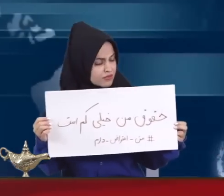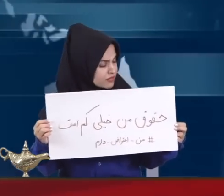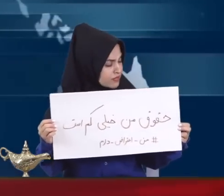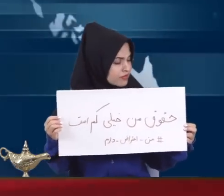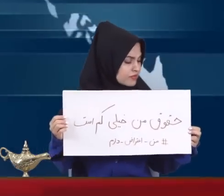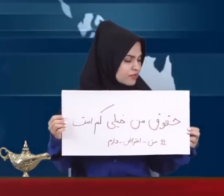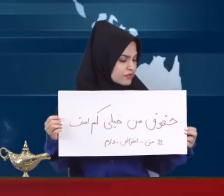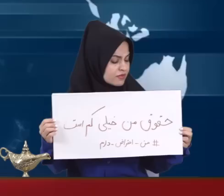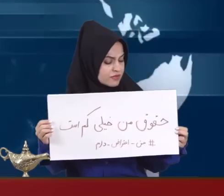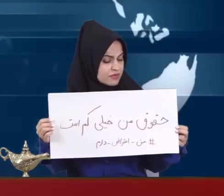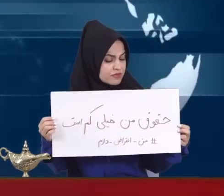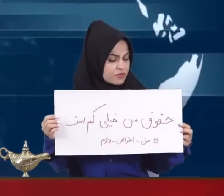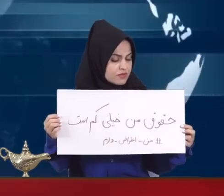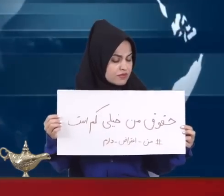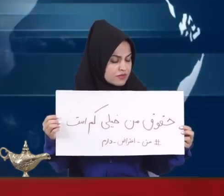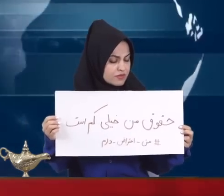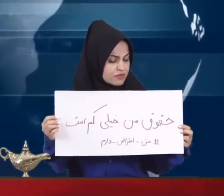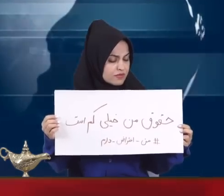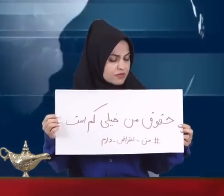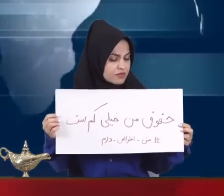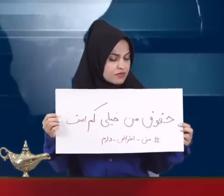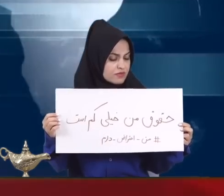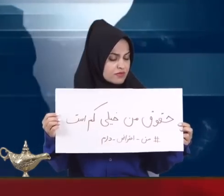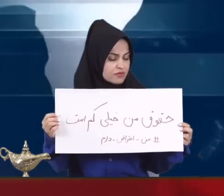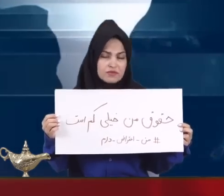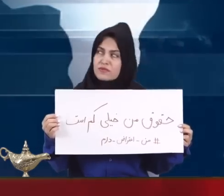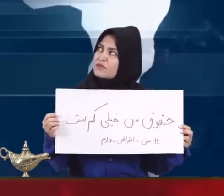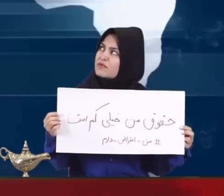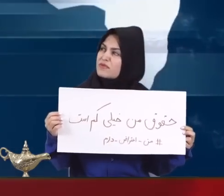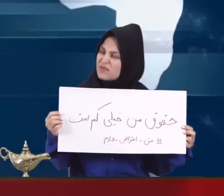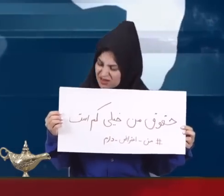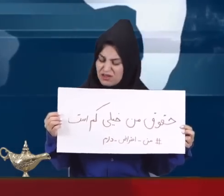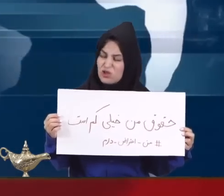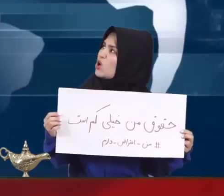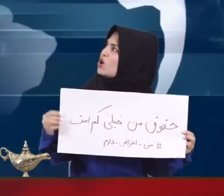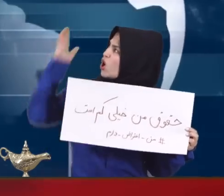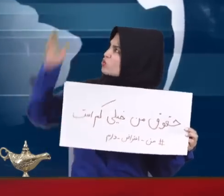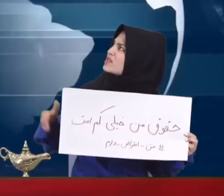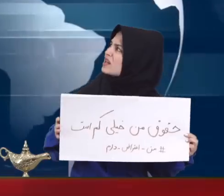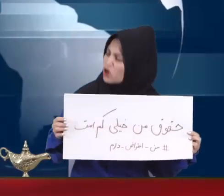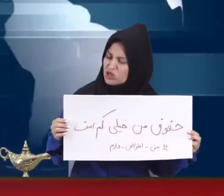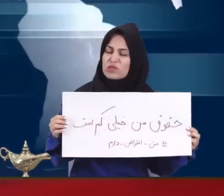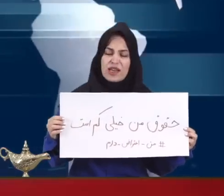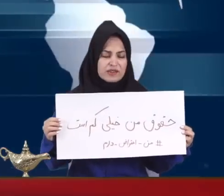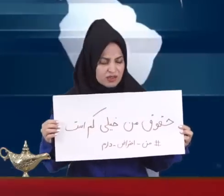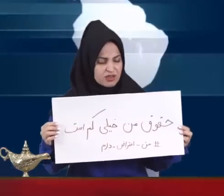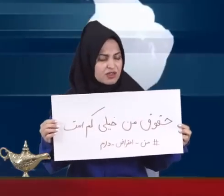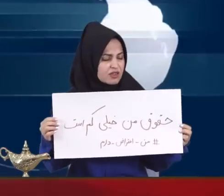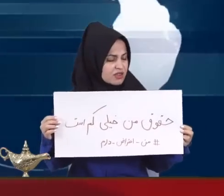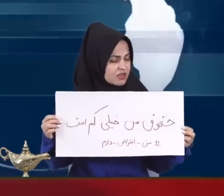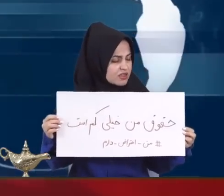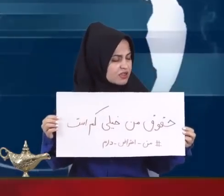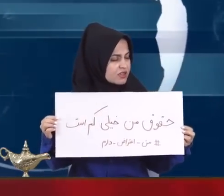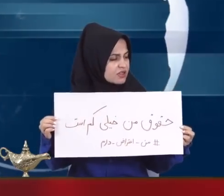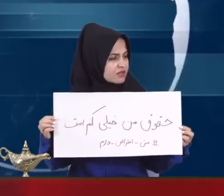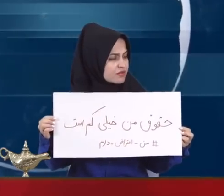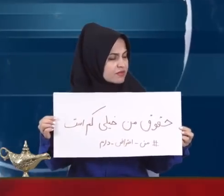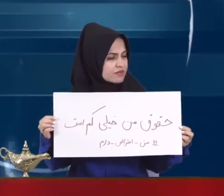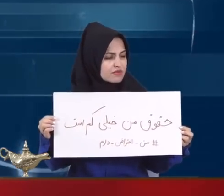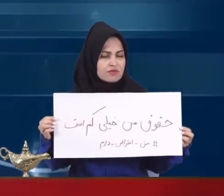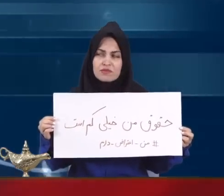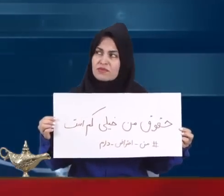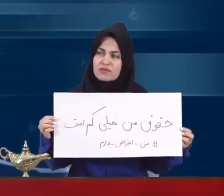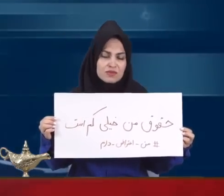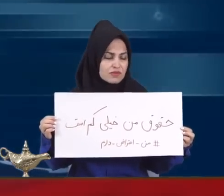عصبی باشند. واقعا خاک بر سر ما، ولی راه جبران بازه. تا درودی دیگر،